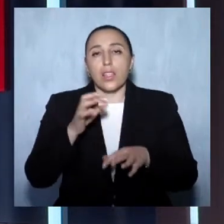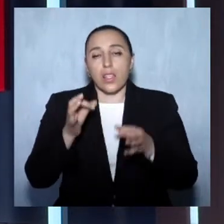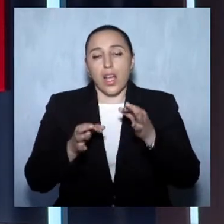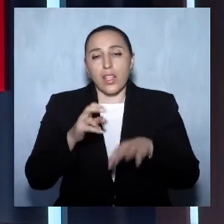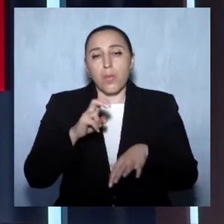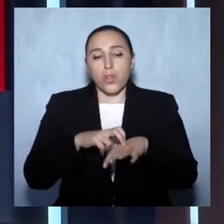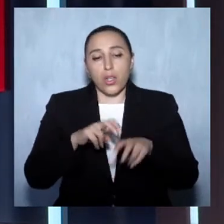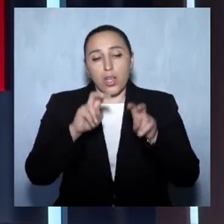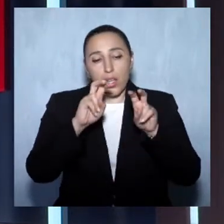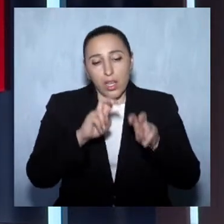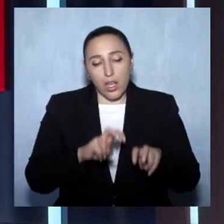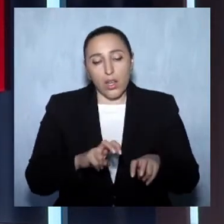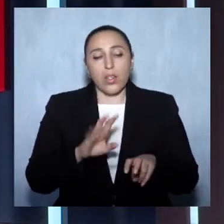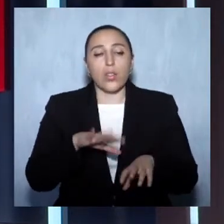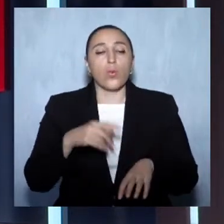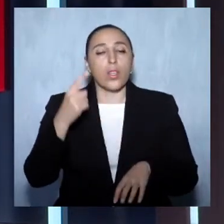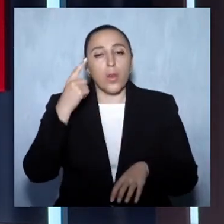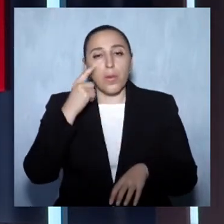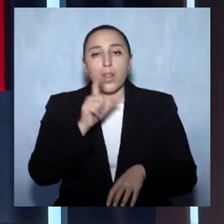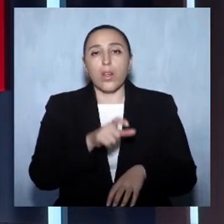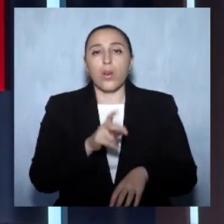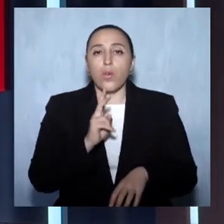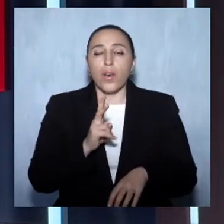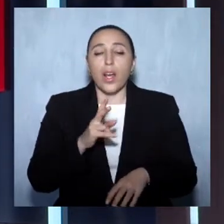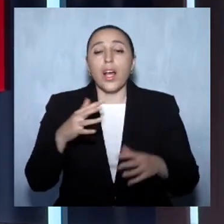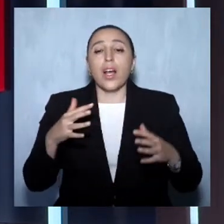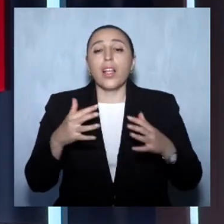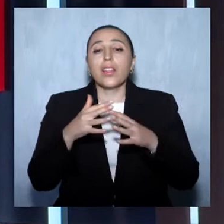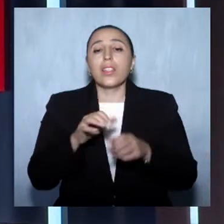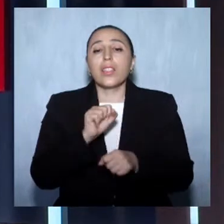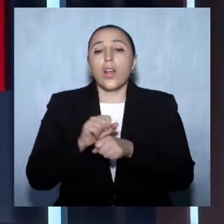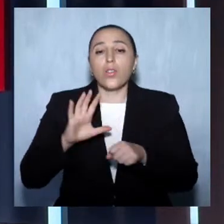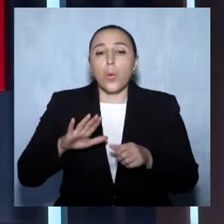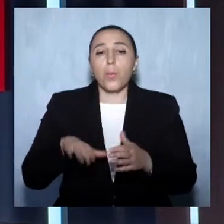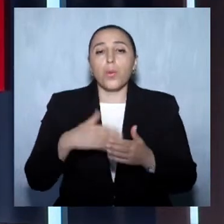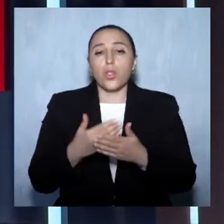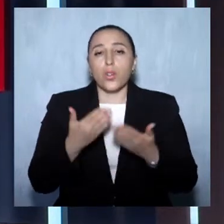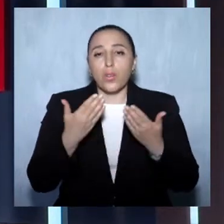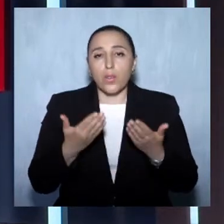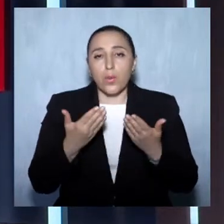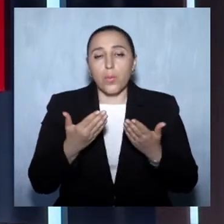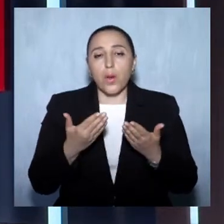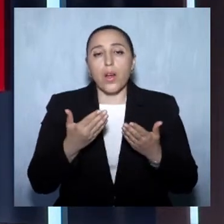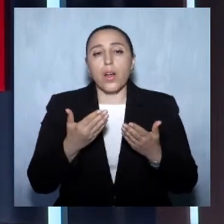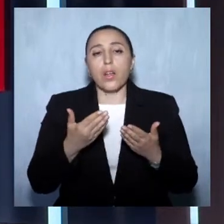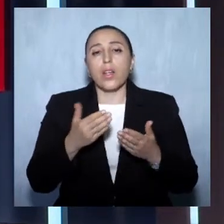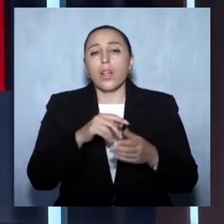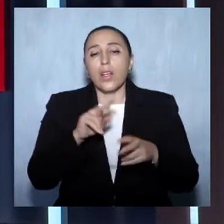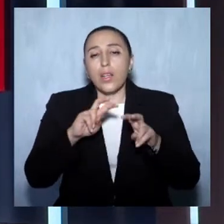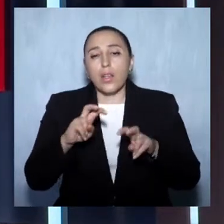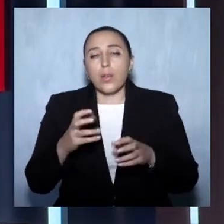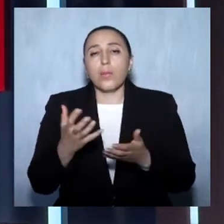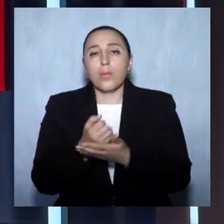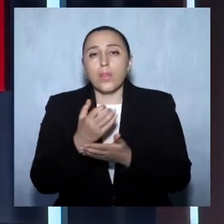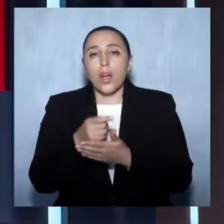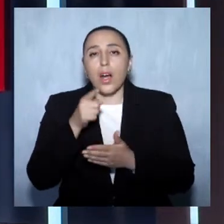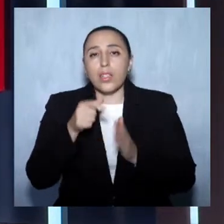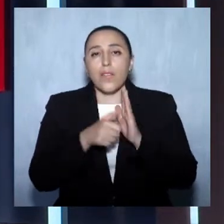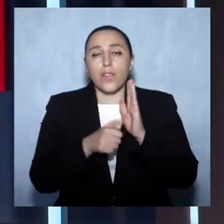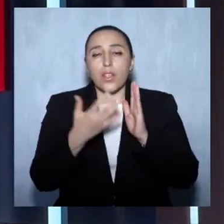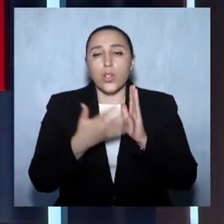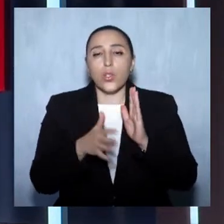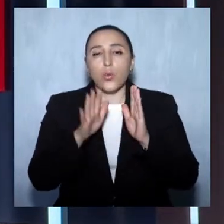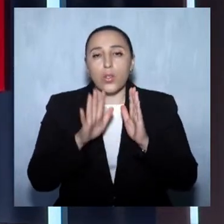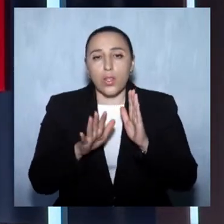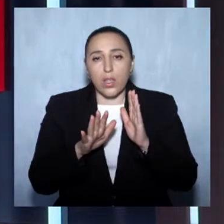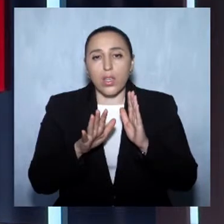դատաբժշկական փորձաքննությամբ։ Հրադադարից հետո մինչև օրս հայտնաբերվել եւ տարհանվել է ընդհանուր 1655 աճյուն, որոնց